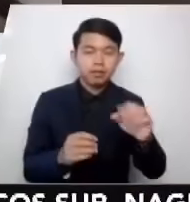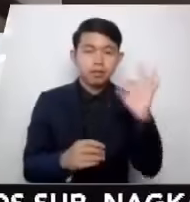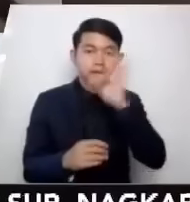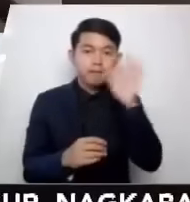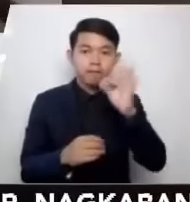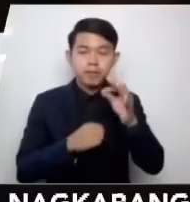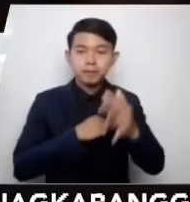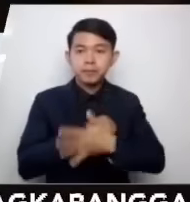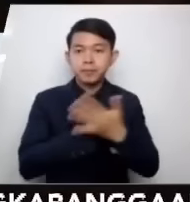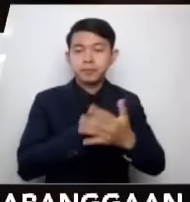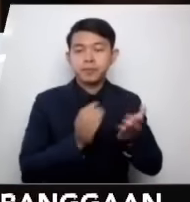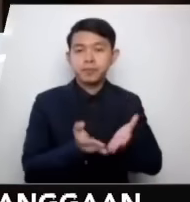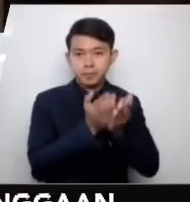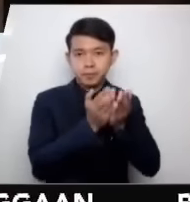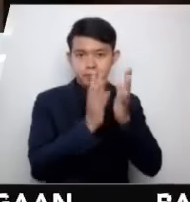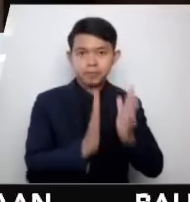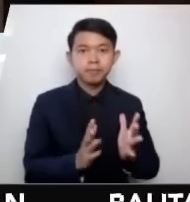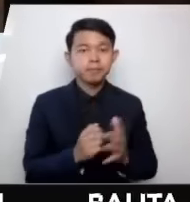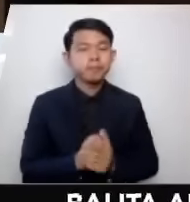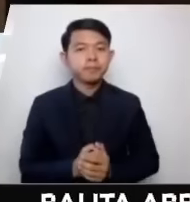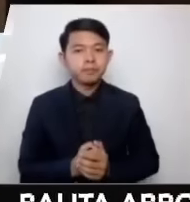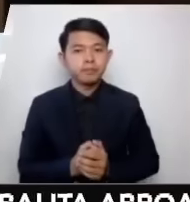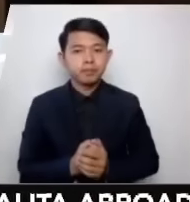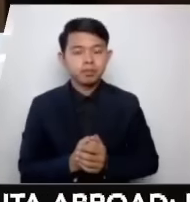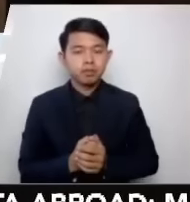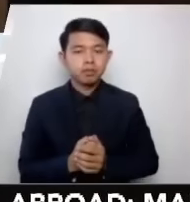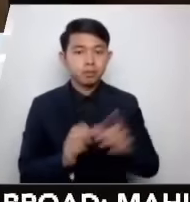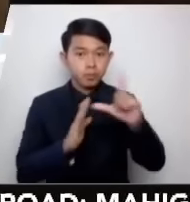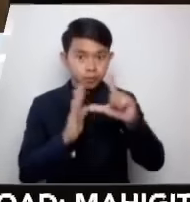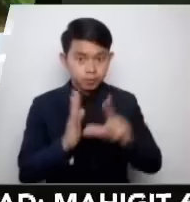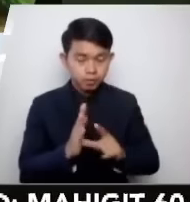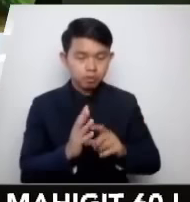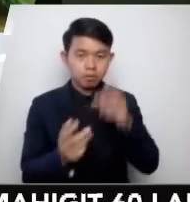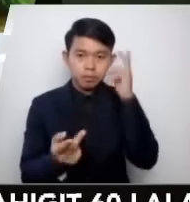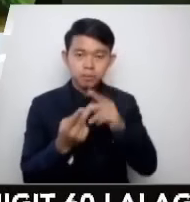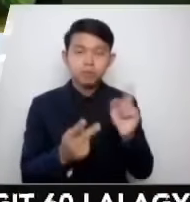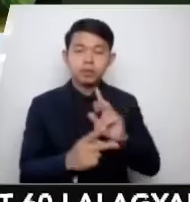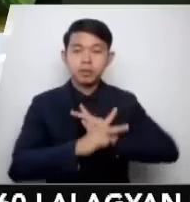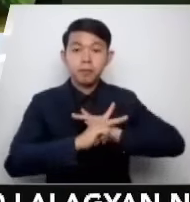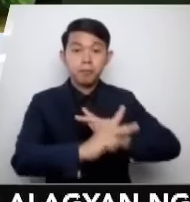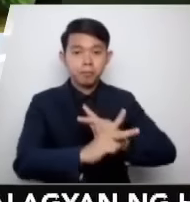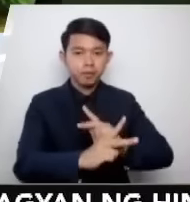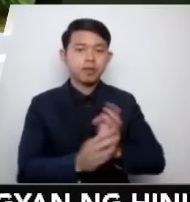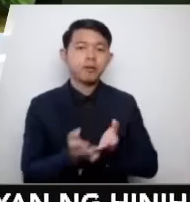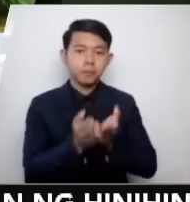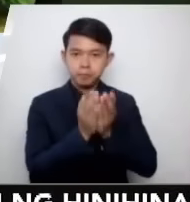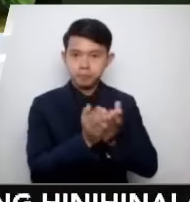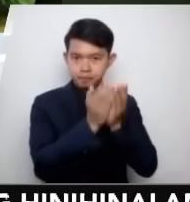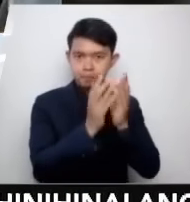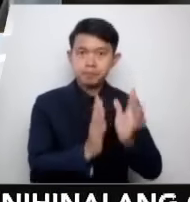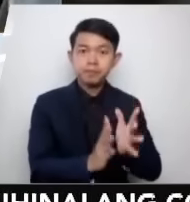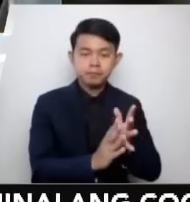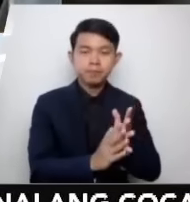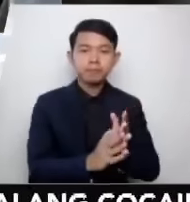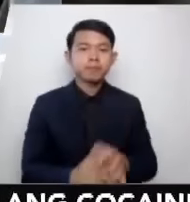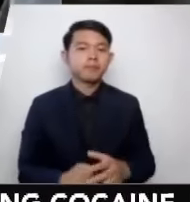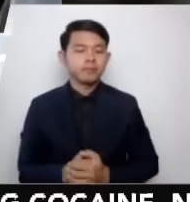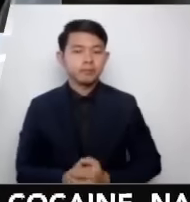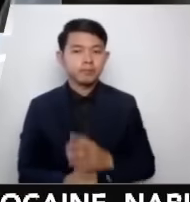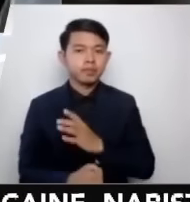umaga. Layo ng panukala na maprotektahan ang karapatan ng mga seafarer kabilang ang pagsulong sa kanilang full